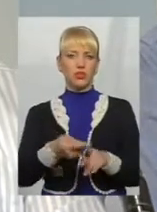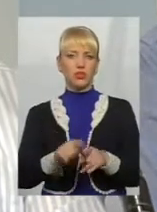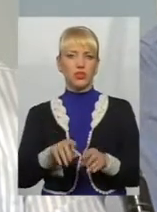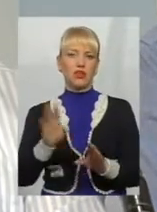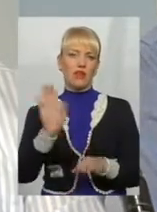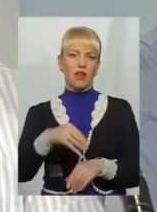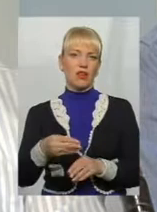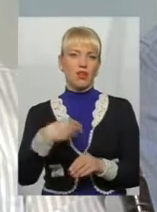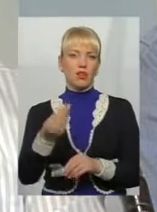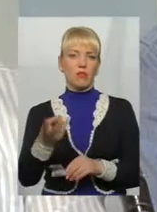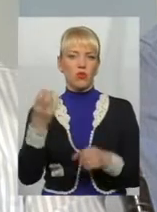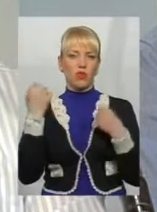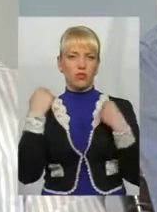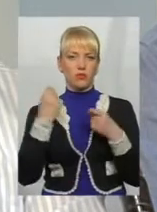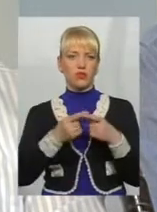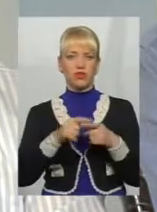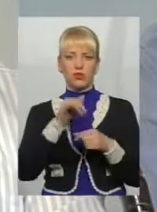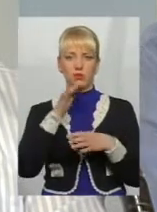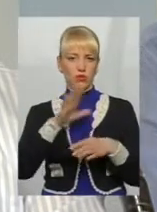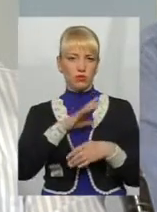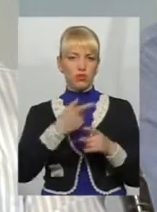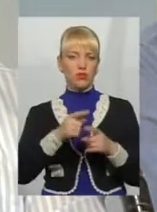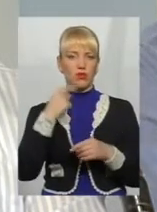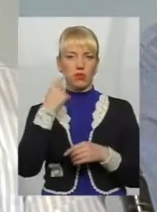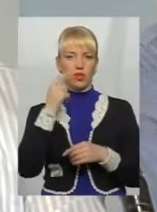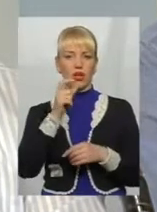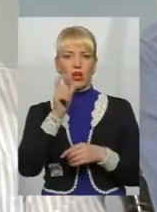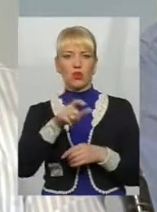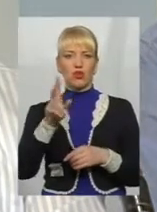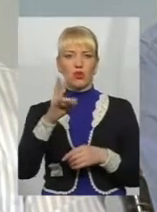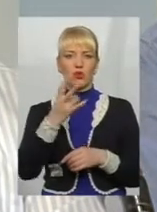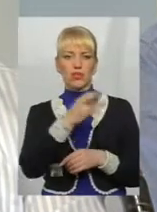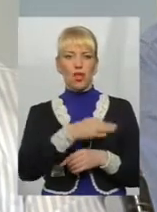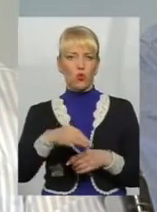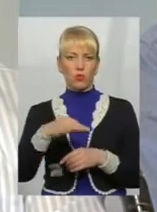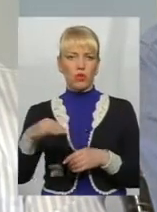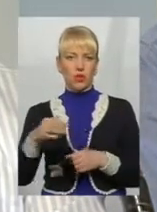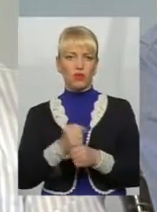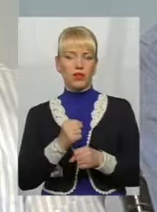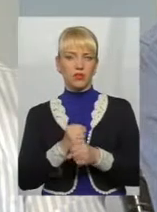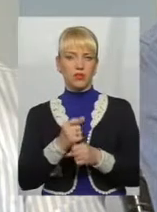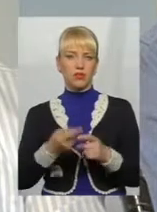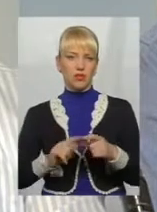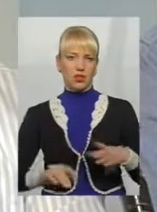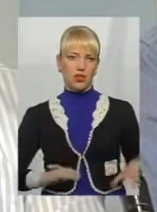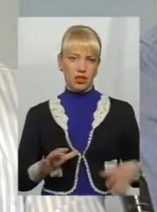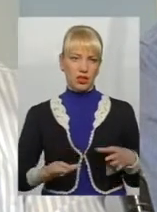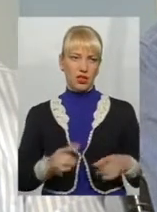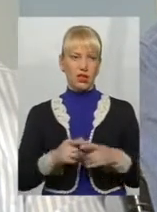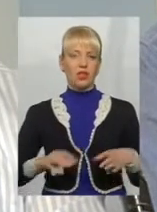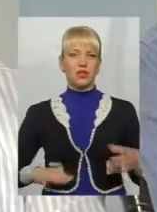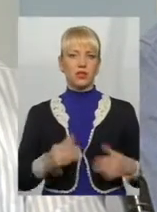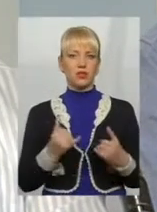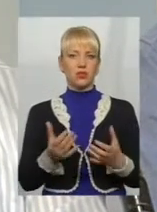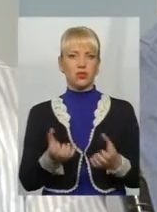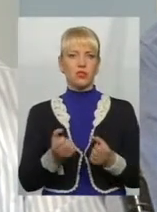бути. По-перше, це ображає дійсно тих людей, які за копійки працюють, тренери. Да? Тренер сьогодні